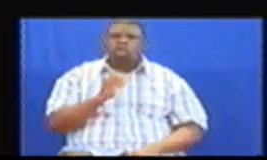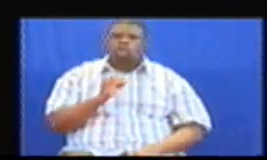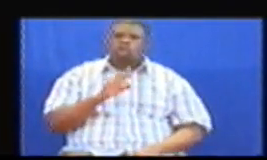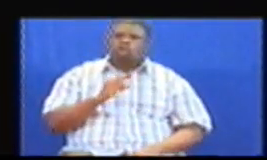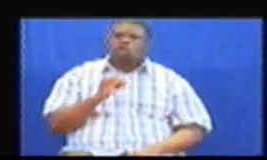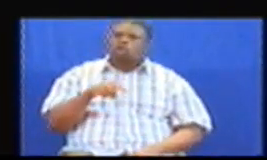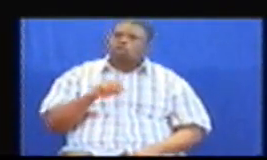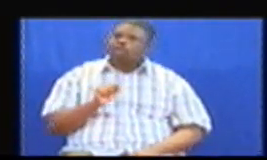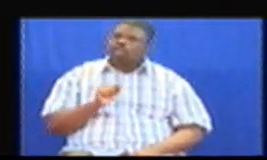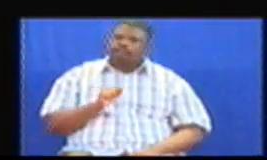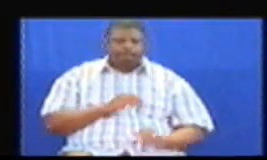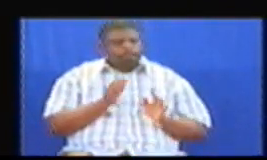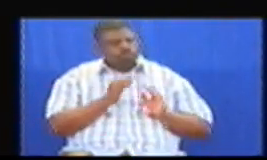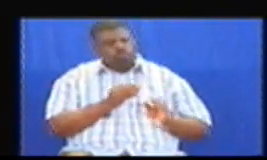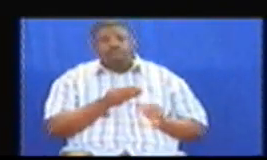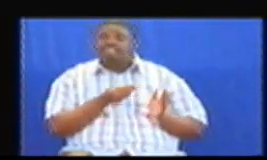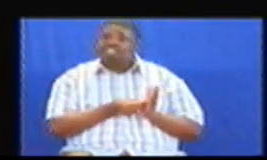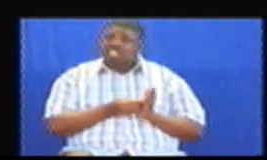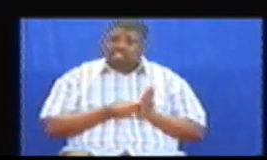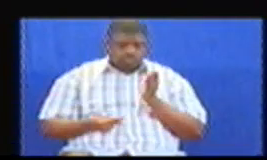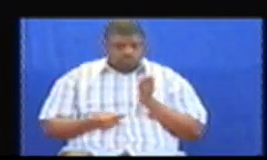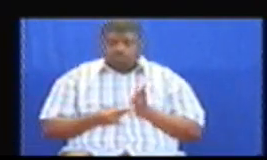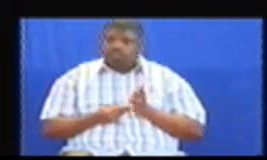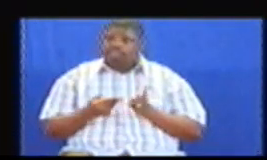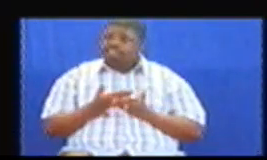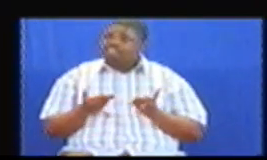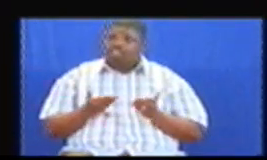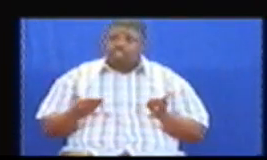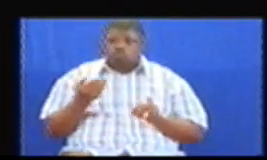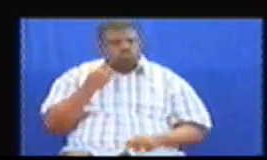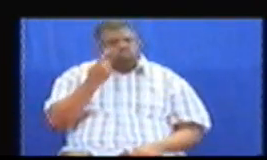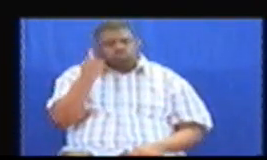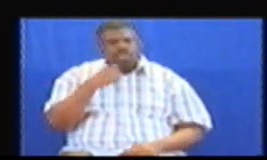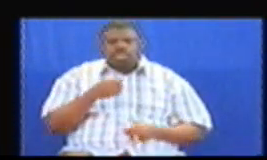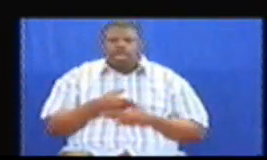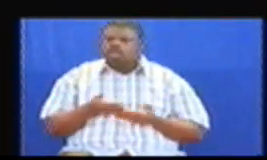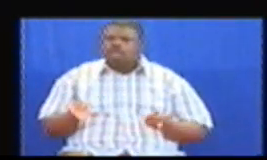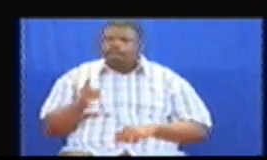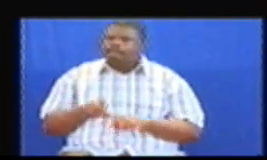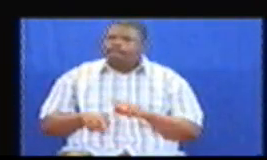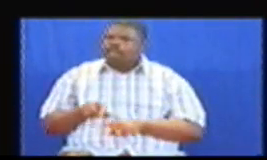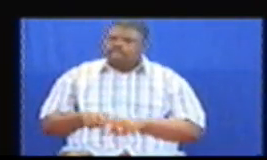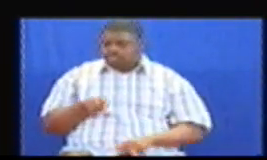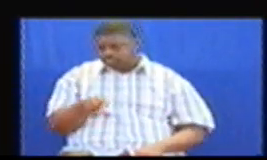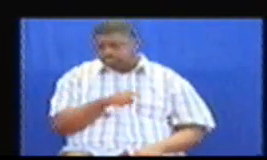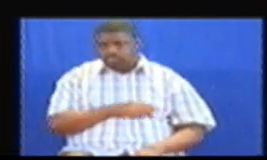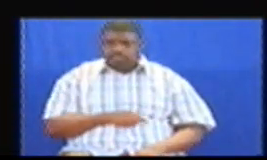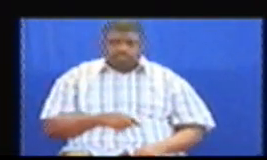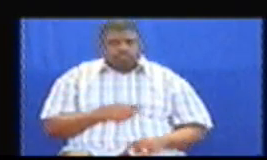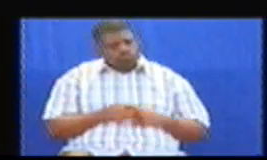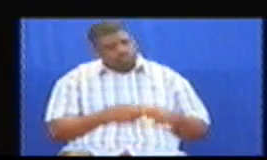ya kifedha, kiteknolojia na kwa namna yote ile hatuna ujanja mkubwa sana kupambana na janga hili. Kwa hiyo